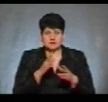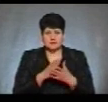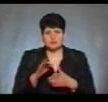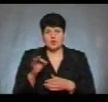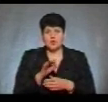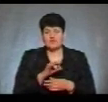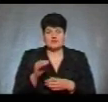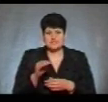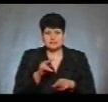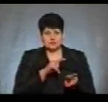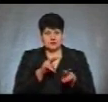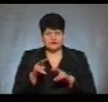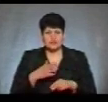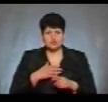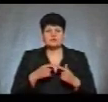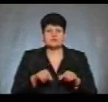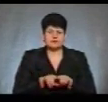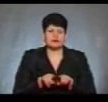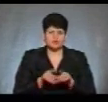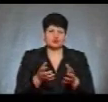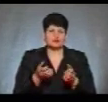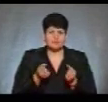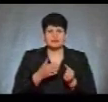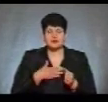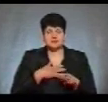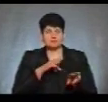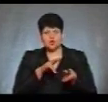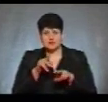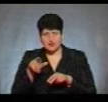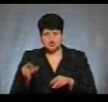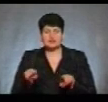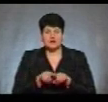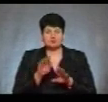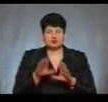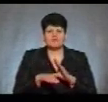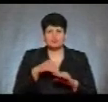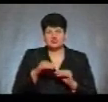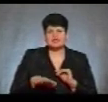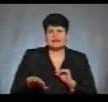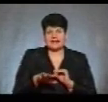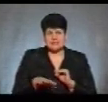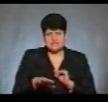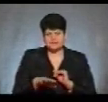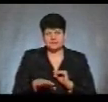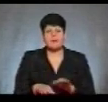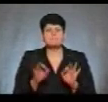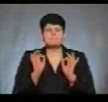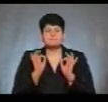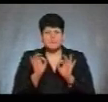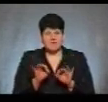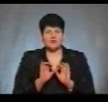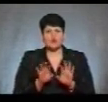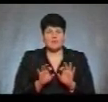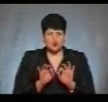спостерігачів в день виборів. Наша організація також отримала, тому наші спостерігачі будуть також перебувати на виборчих дільницях. От, правильно вам